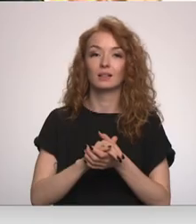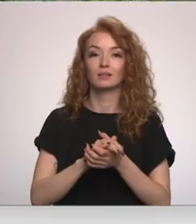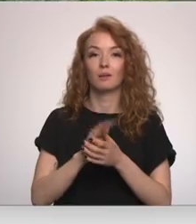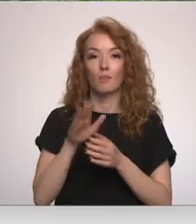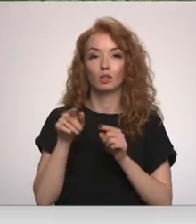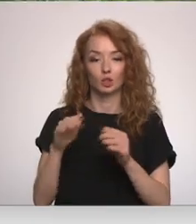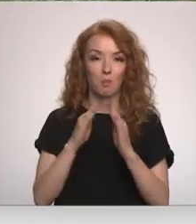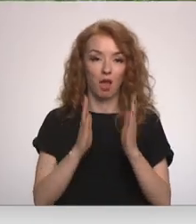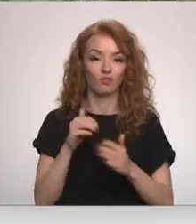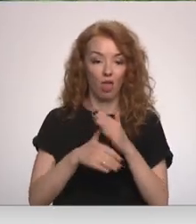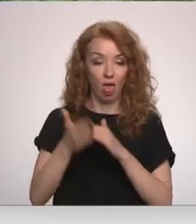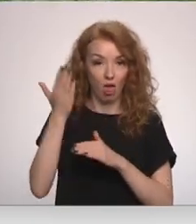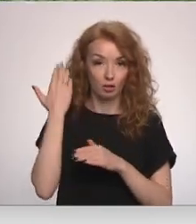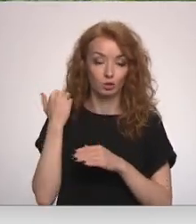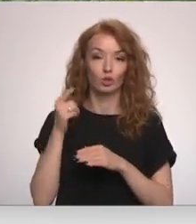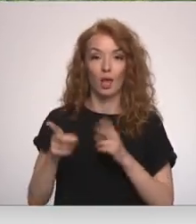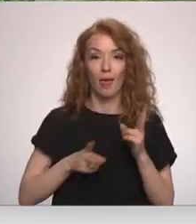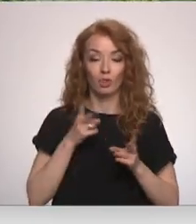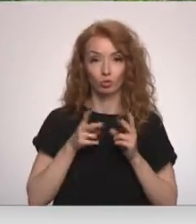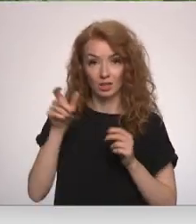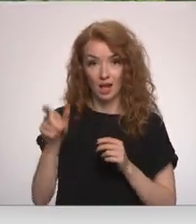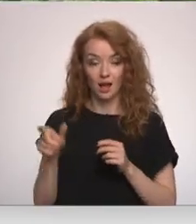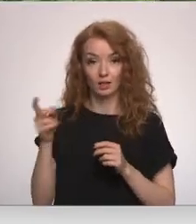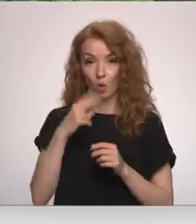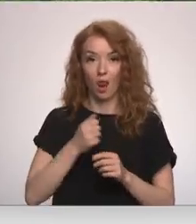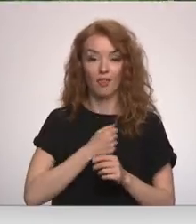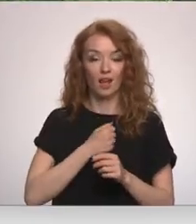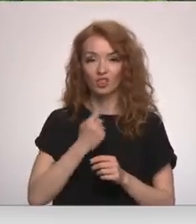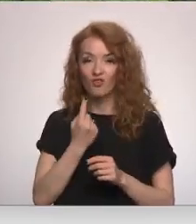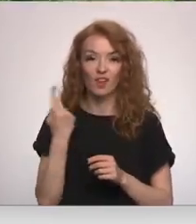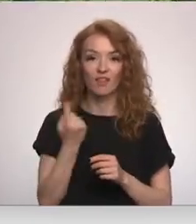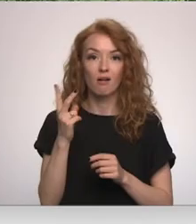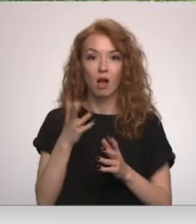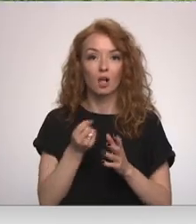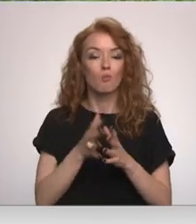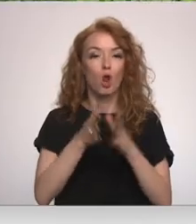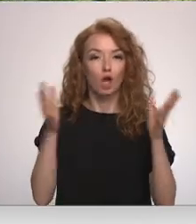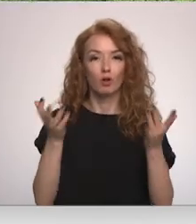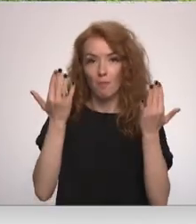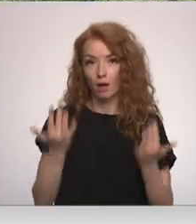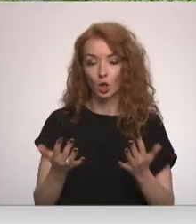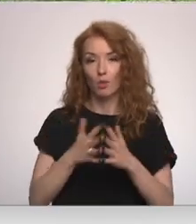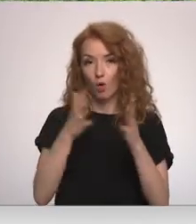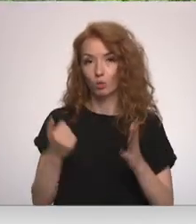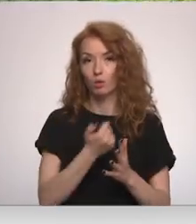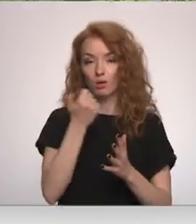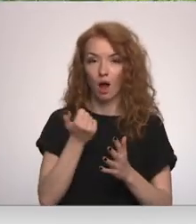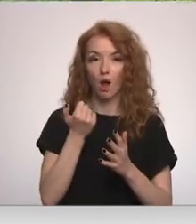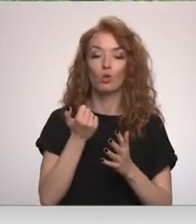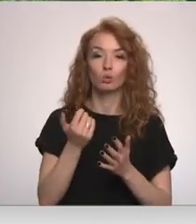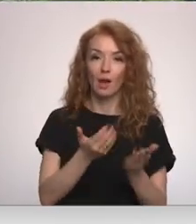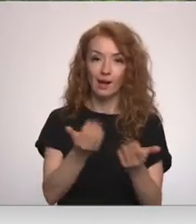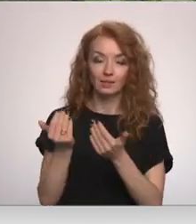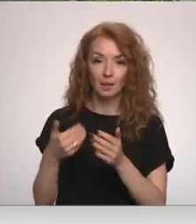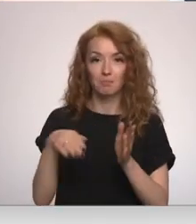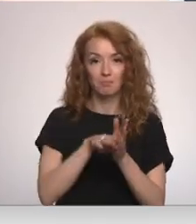māju. Retro entuziasti no Latgales līdz šim ir vienīgie visā Latvijā, kas ar plašākiem pasākumiem jau vairākus gadus aicina akcijai